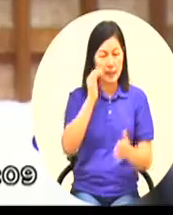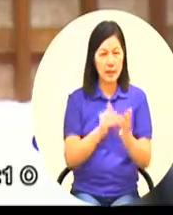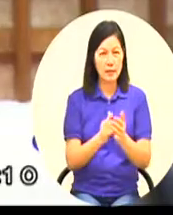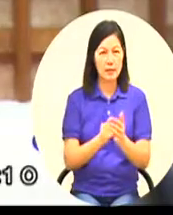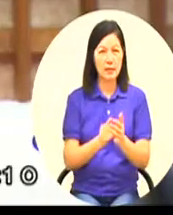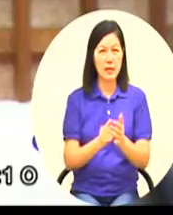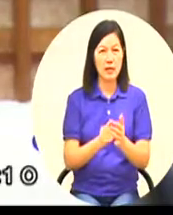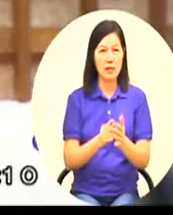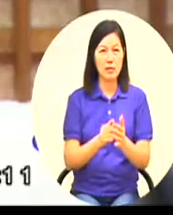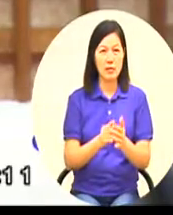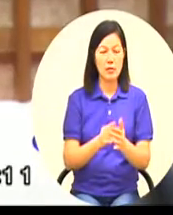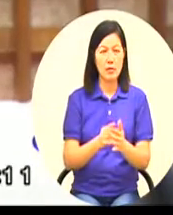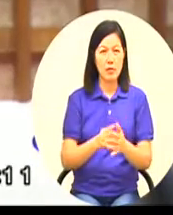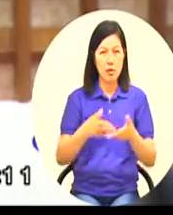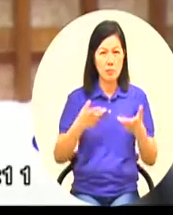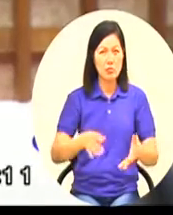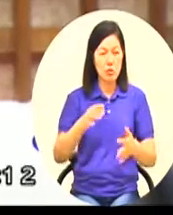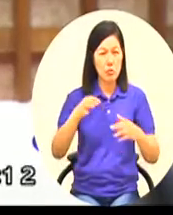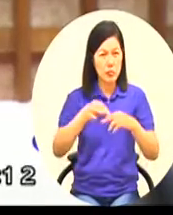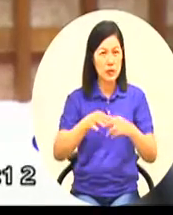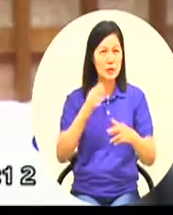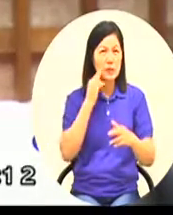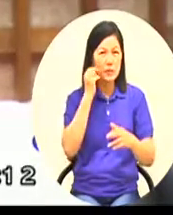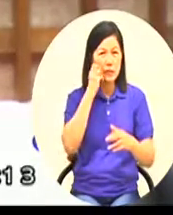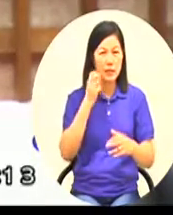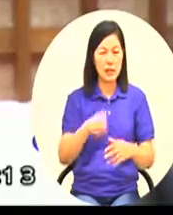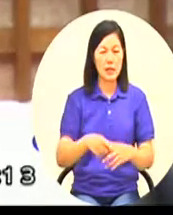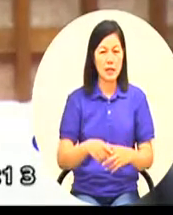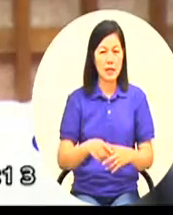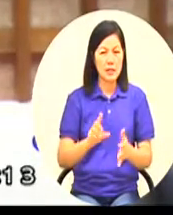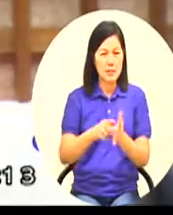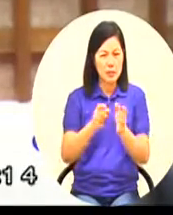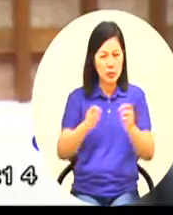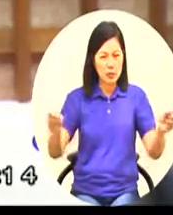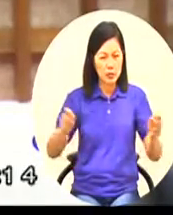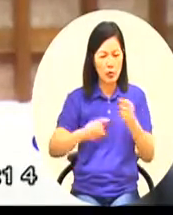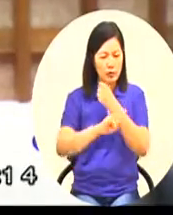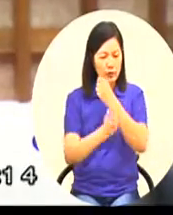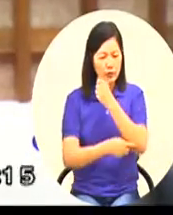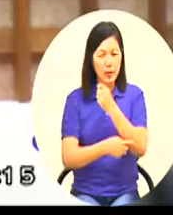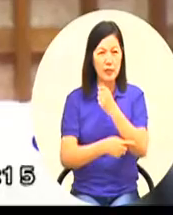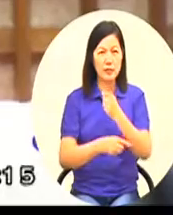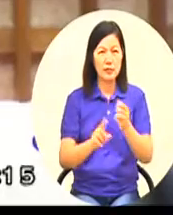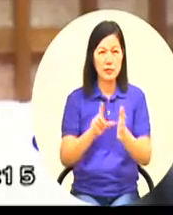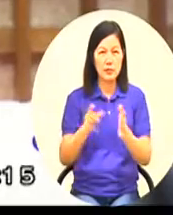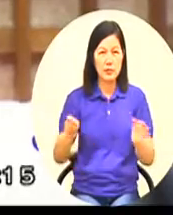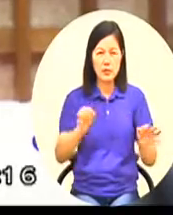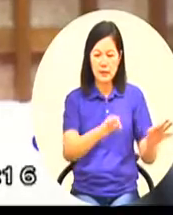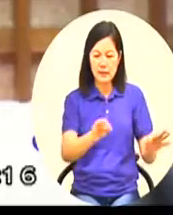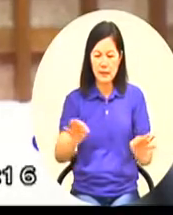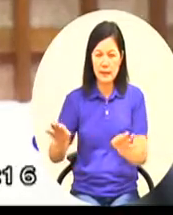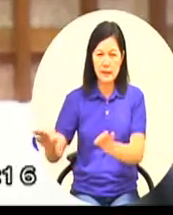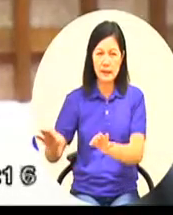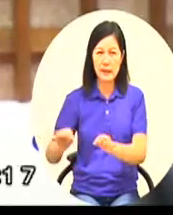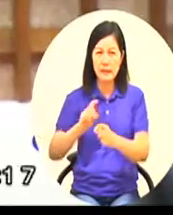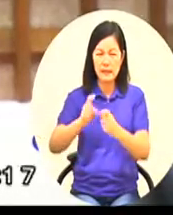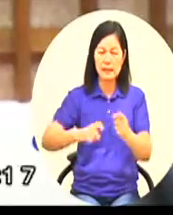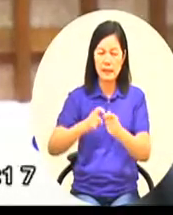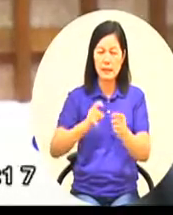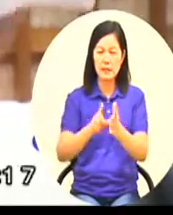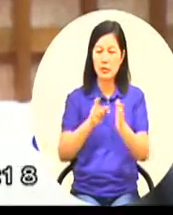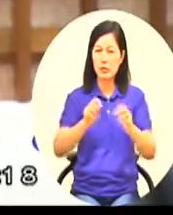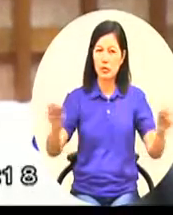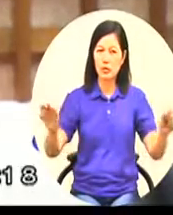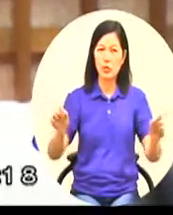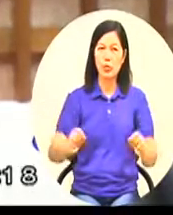属到现在还是延宕啊，它是要经过冗长的法律时间，这个部分已经拖了多少年？将近有10年了。